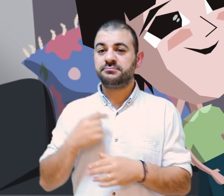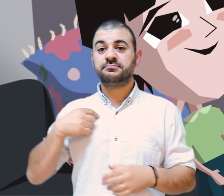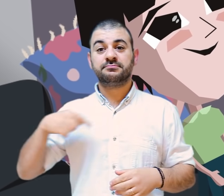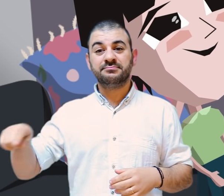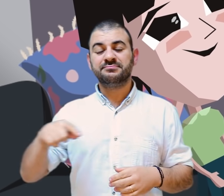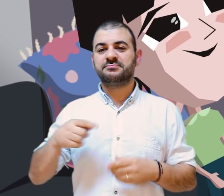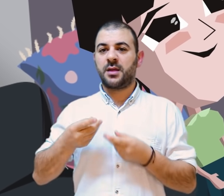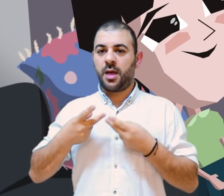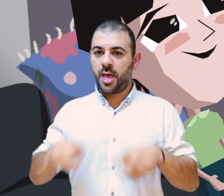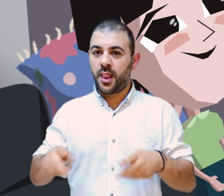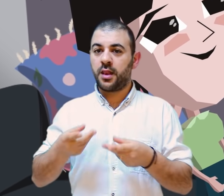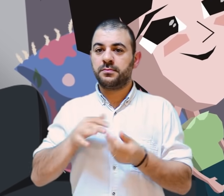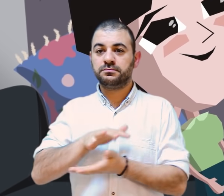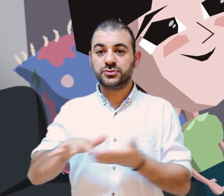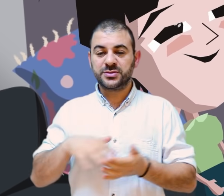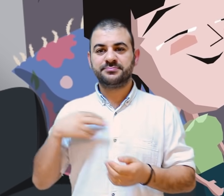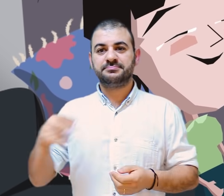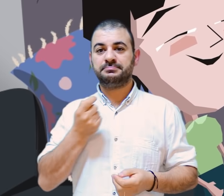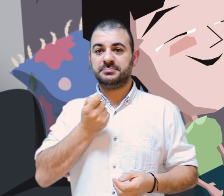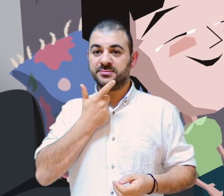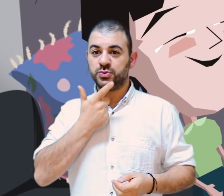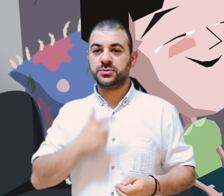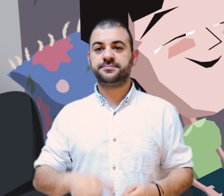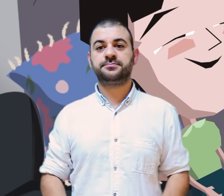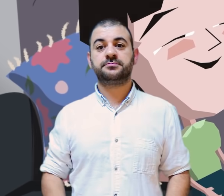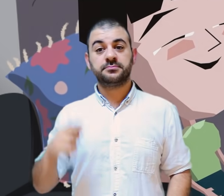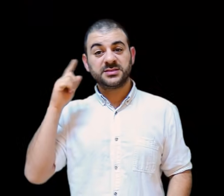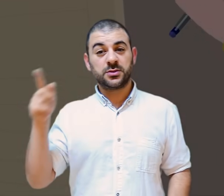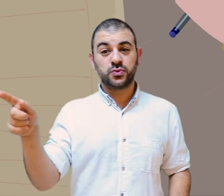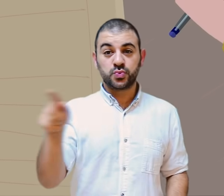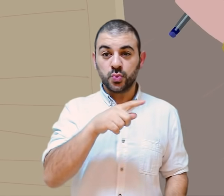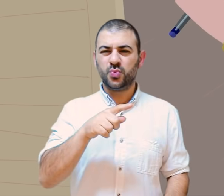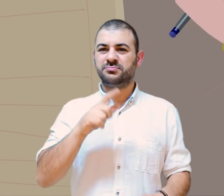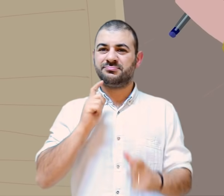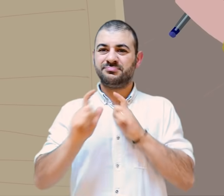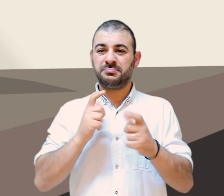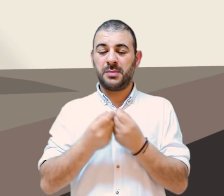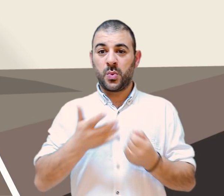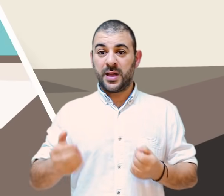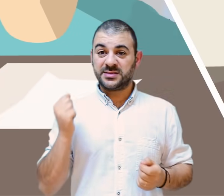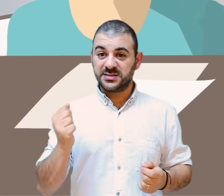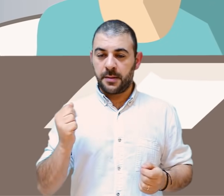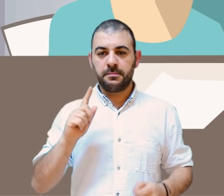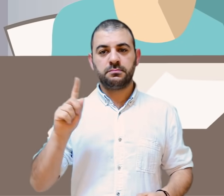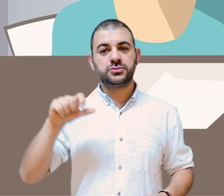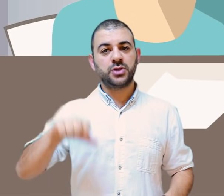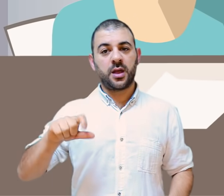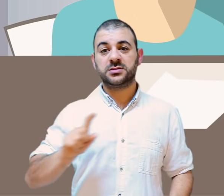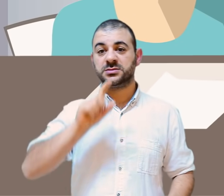ومنتفق على طريقة تصرف بتناسبنا اتنيناتنا تنحل المشكلة الأساسية. إذا كنا عم نلاقي صعوبة بالتعامل مع